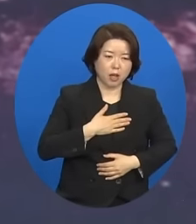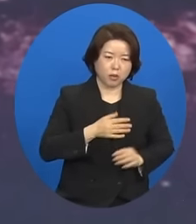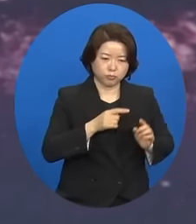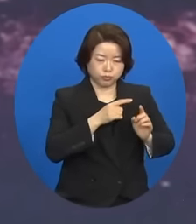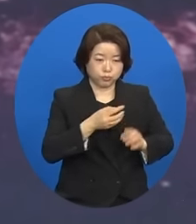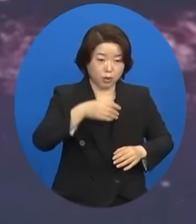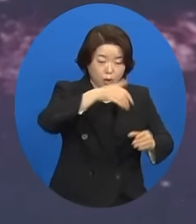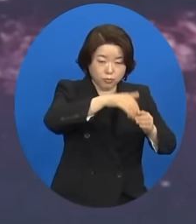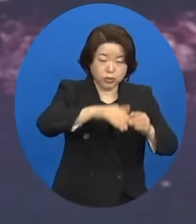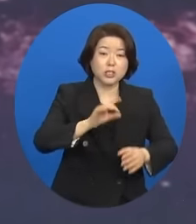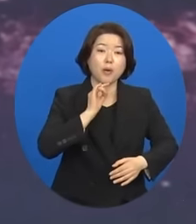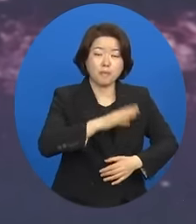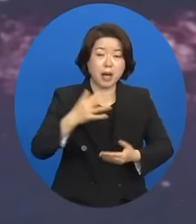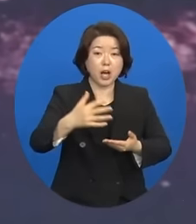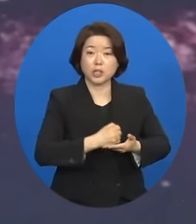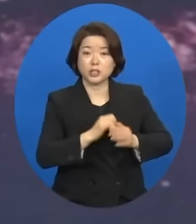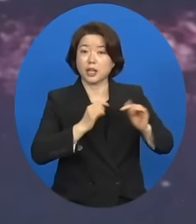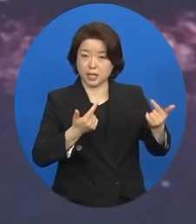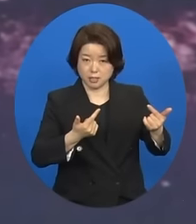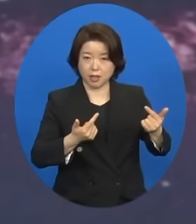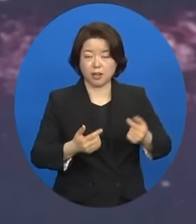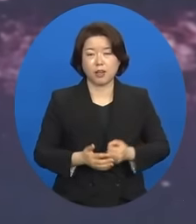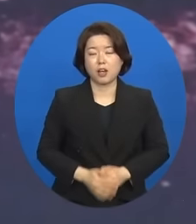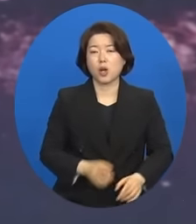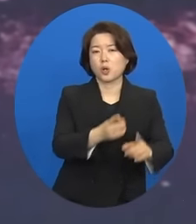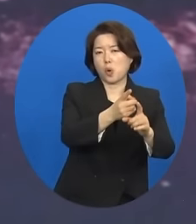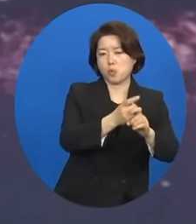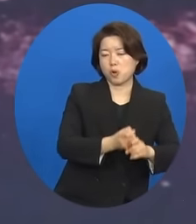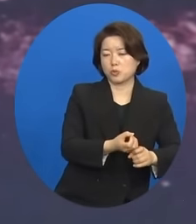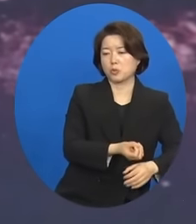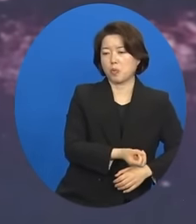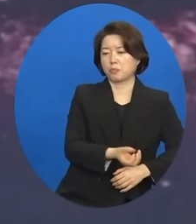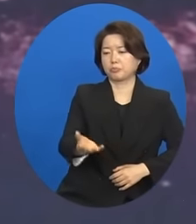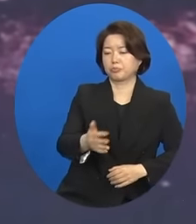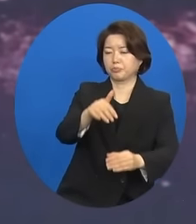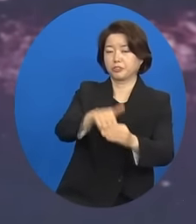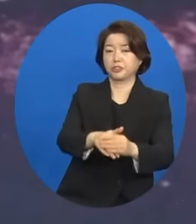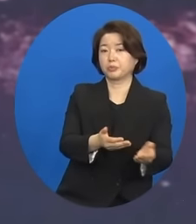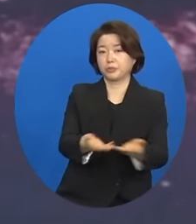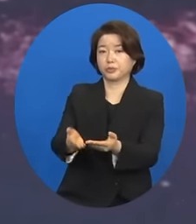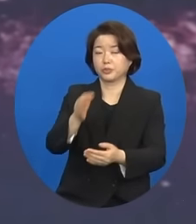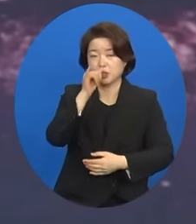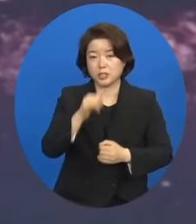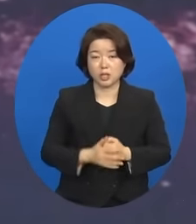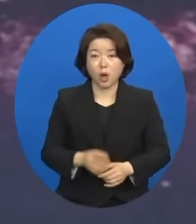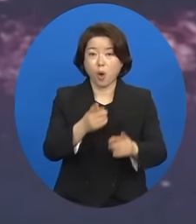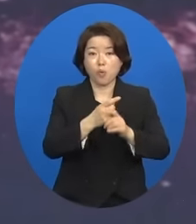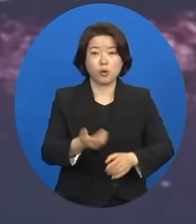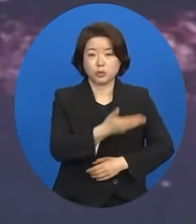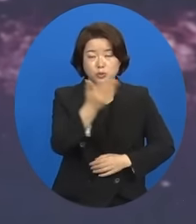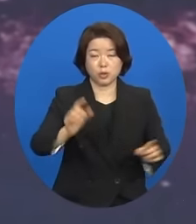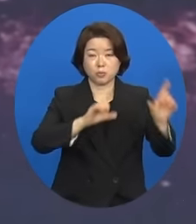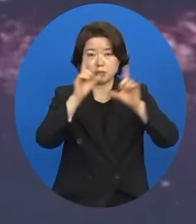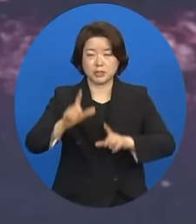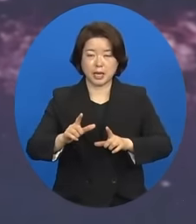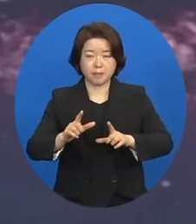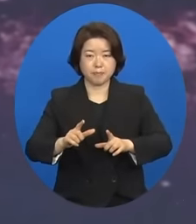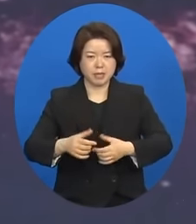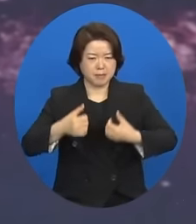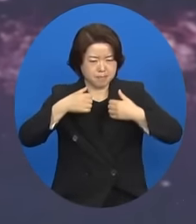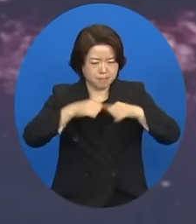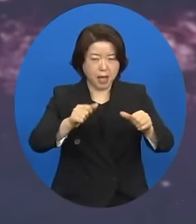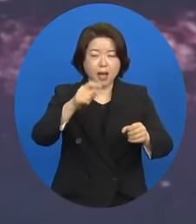여러분 주님께서 뭐라 하셨냐면 원수가 뿌린 것들이 있어 원수가 여러분들의 삶을 파괴하려고 뿌린